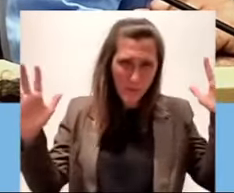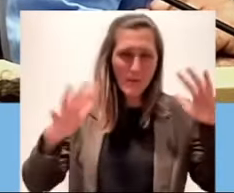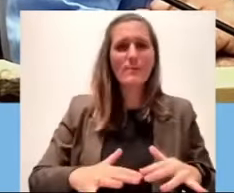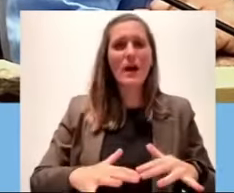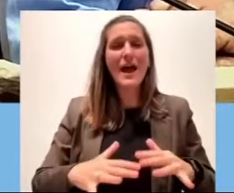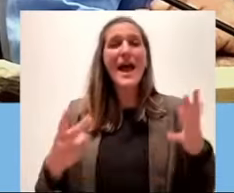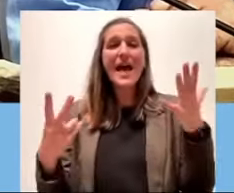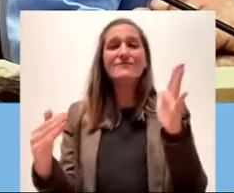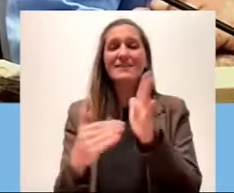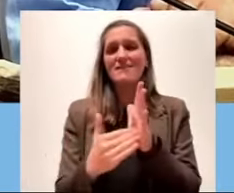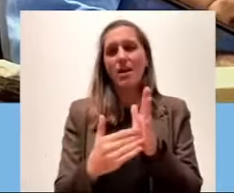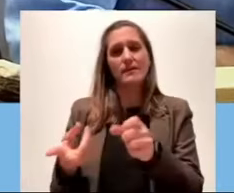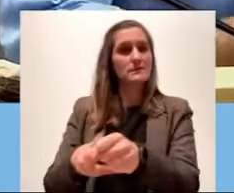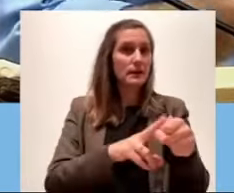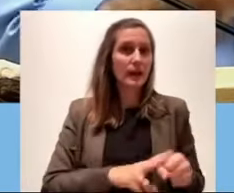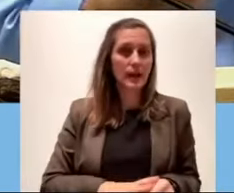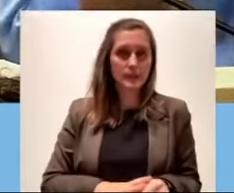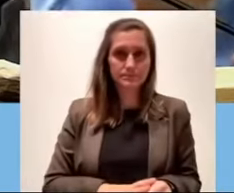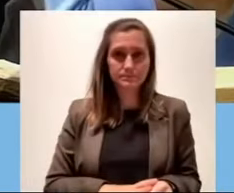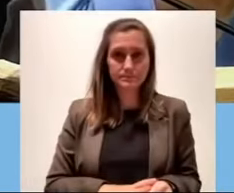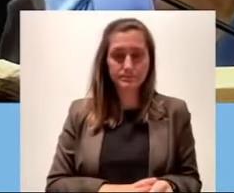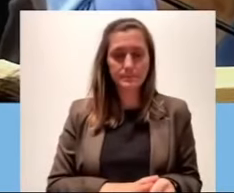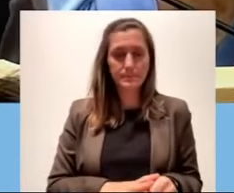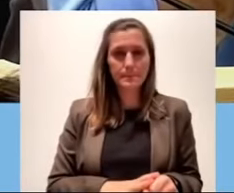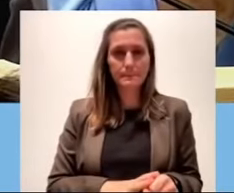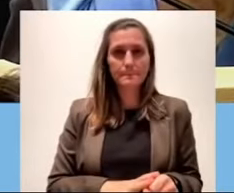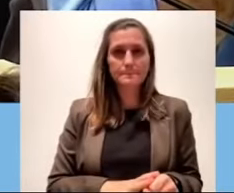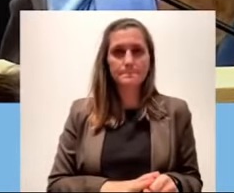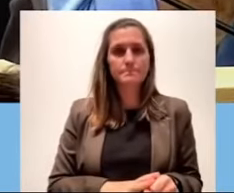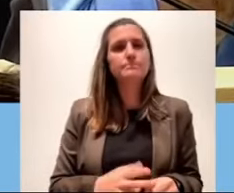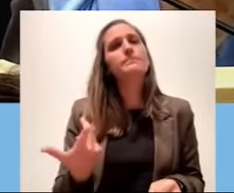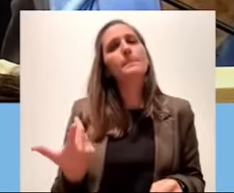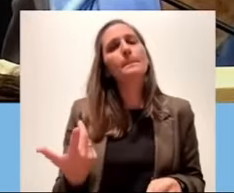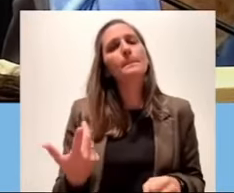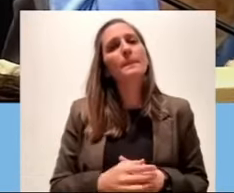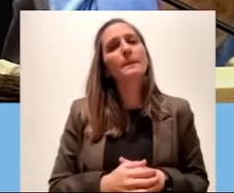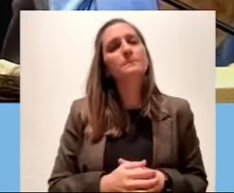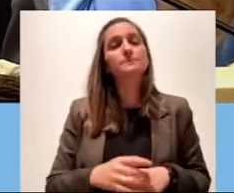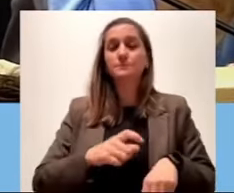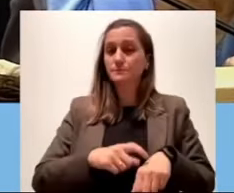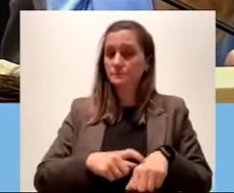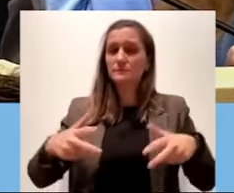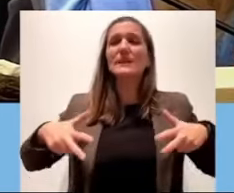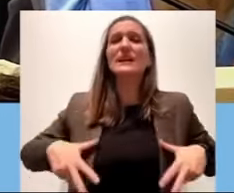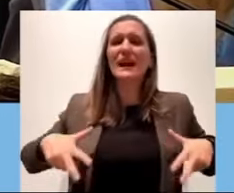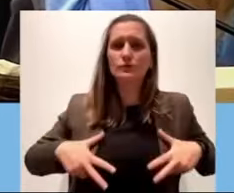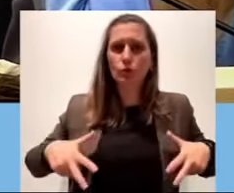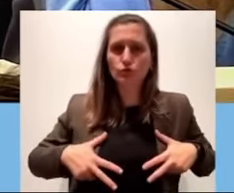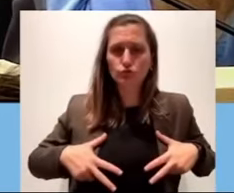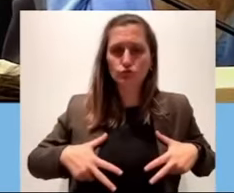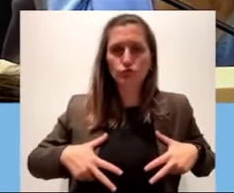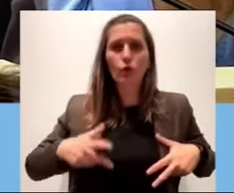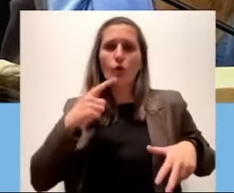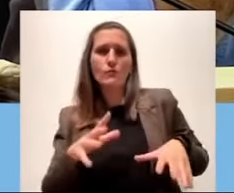νεκροί. Κοιτάξτε, ορισμένα πράγματα έχουν και μια σημασία. Όταν ένα κράτος κατοχικό εισβάλλει